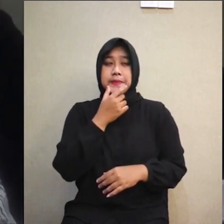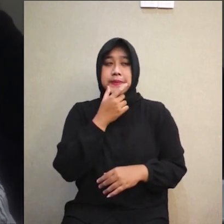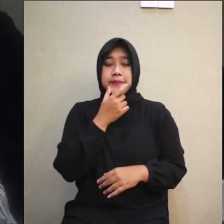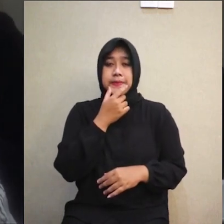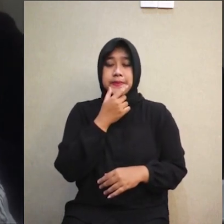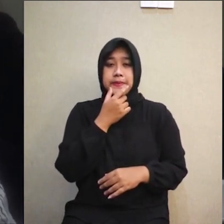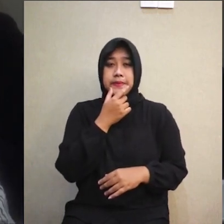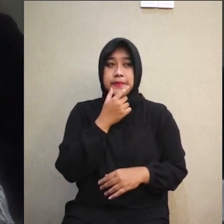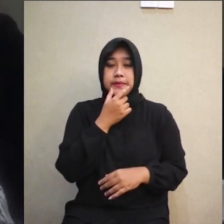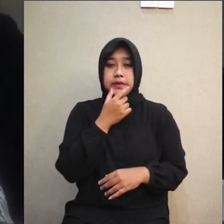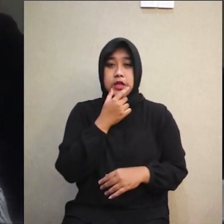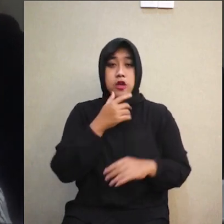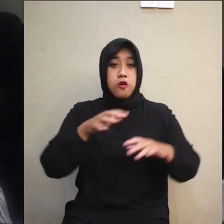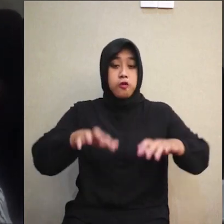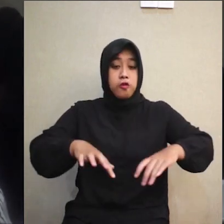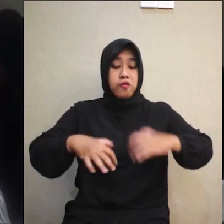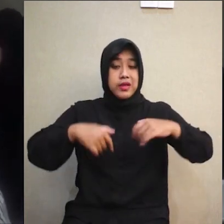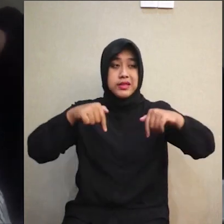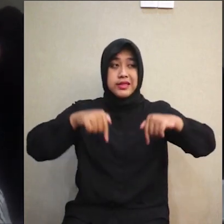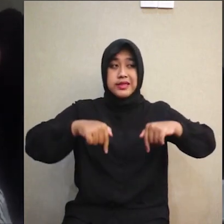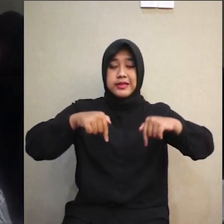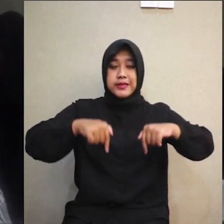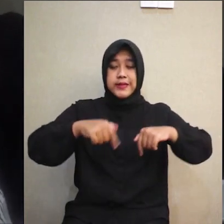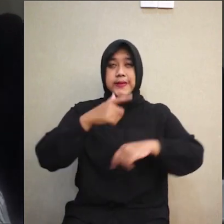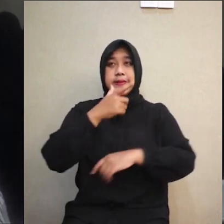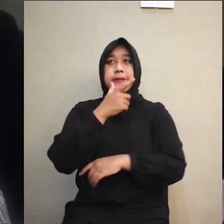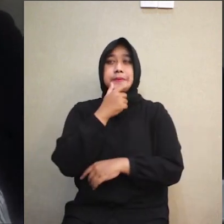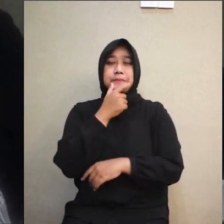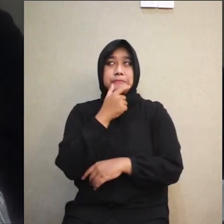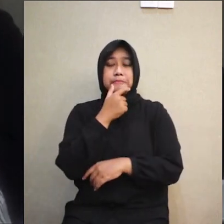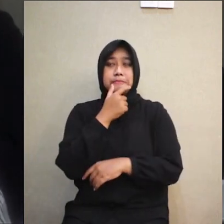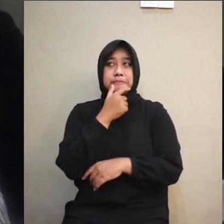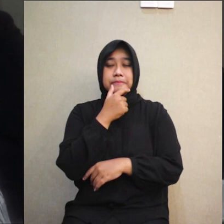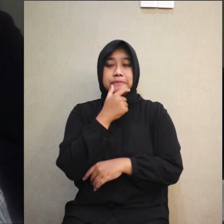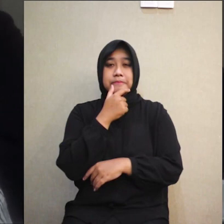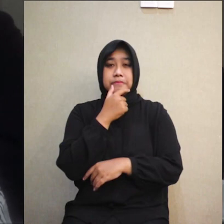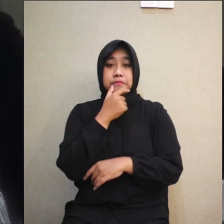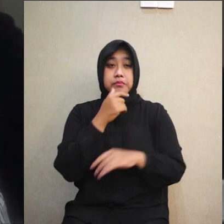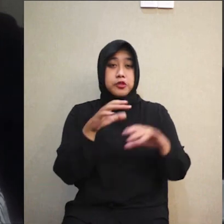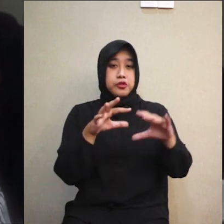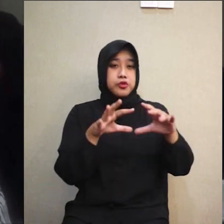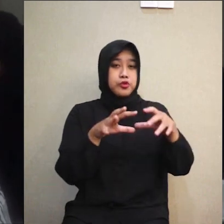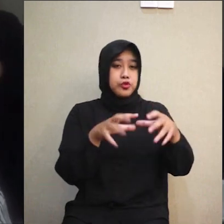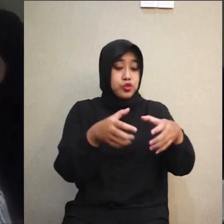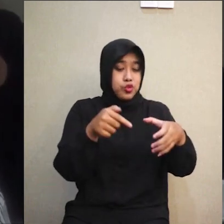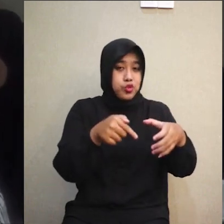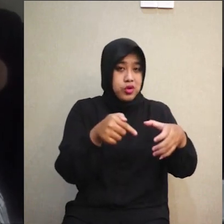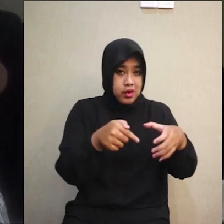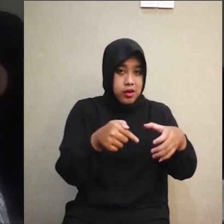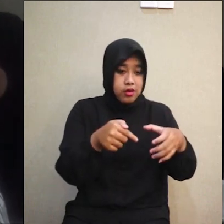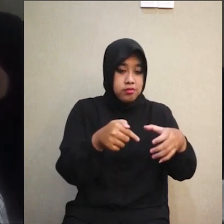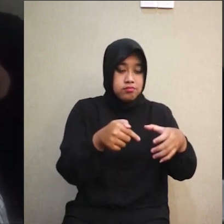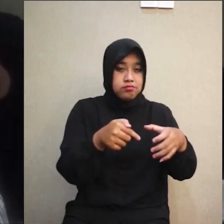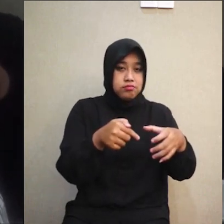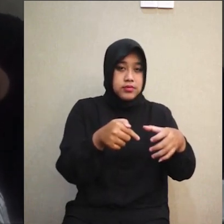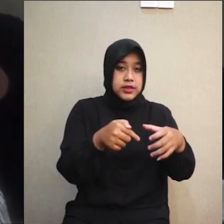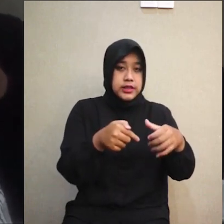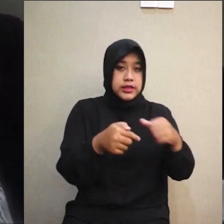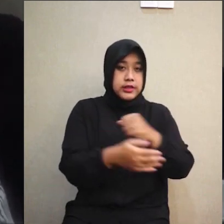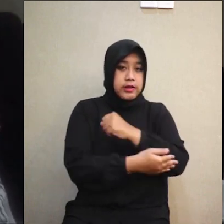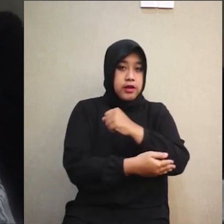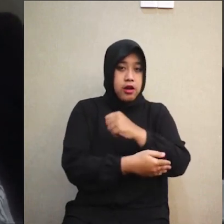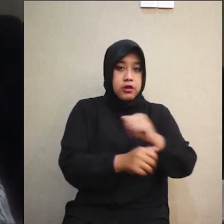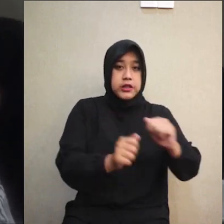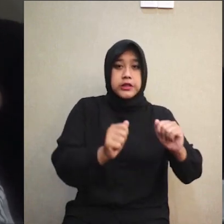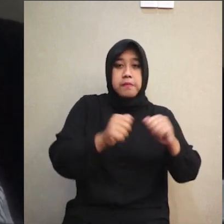dalam konvensi ini dunia begitu ya menyepakati bahwa